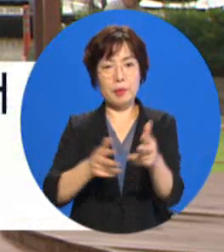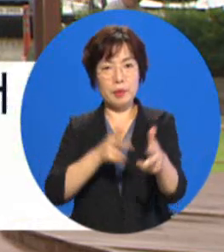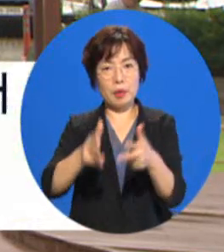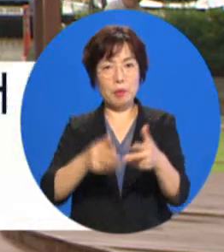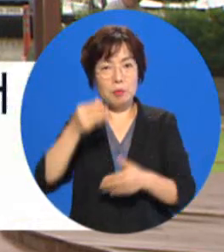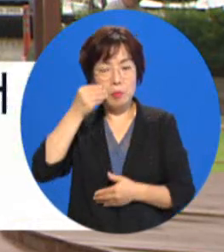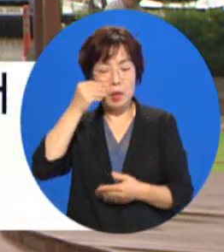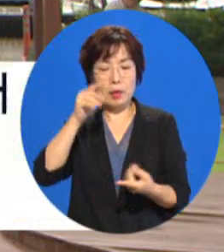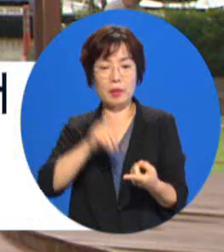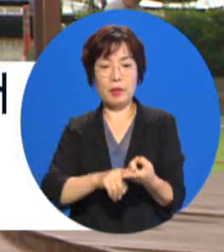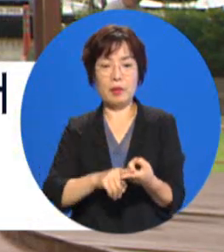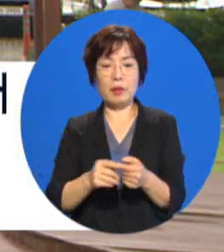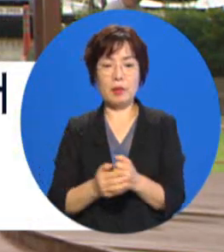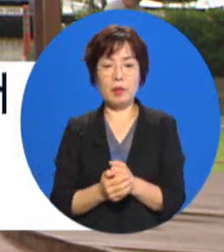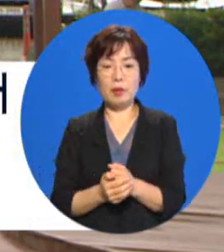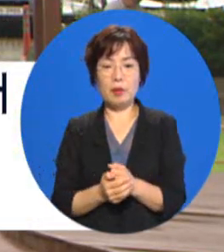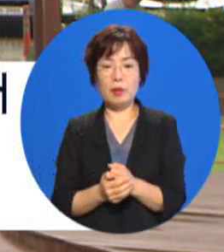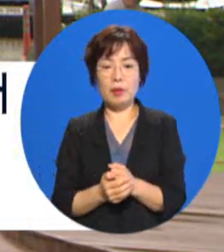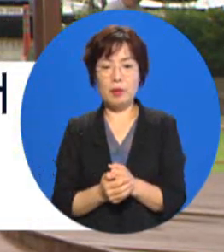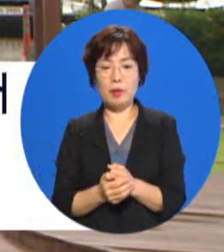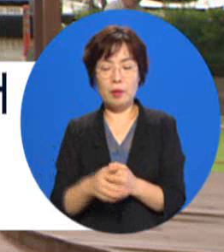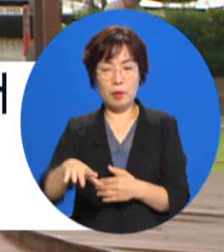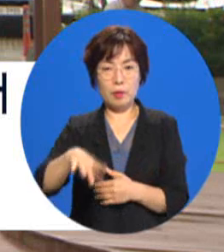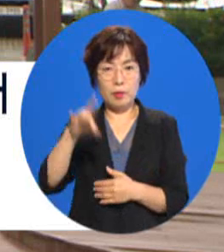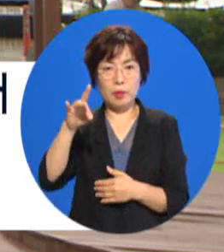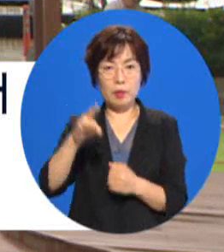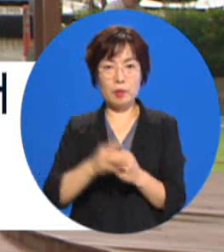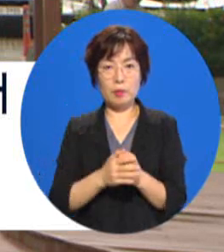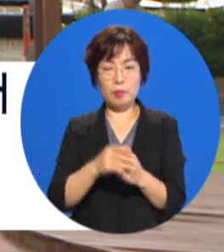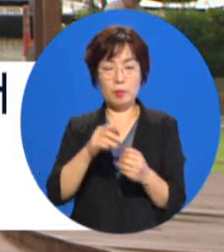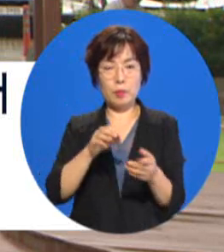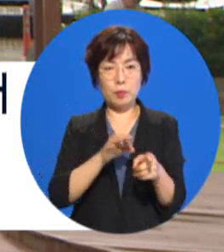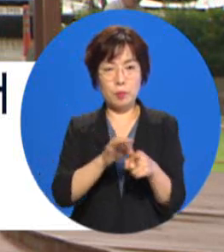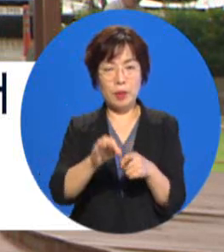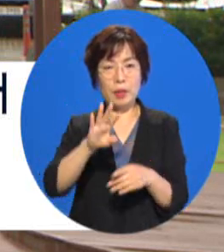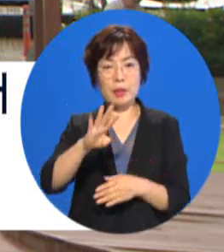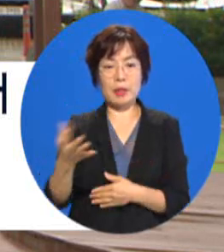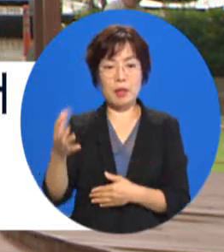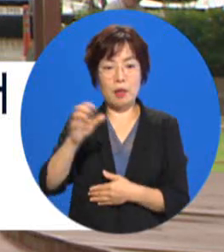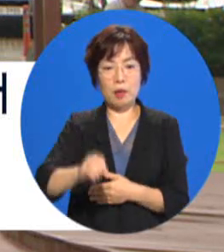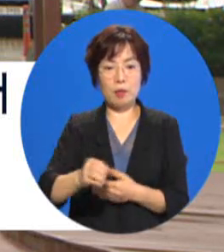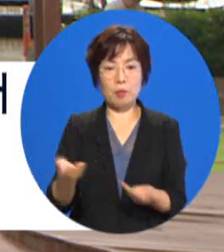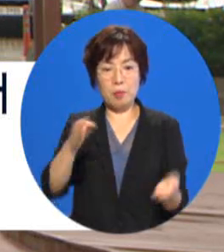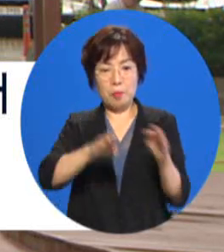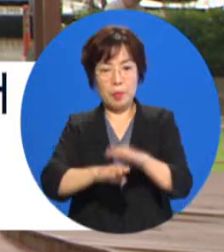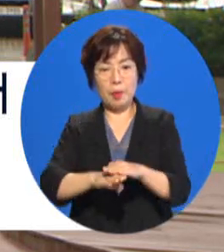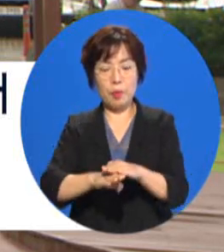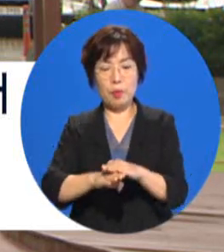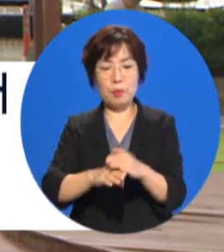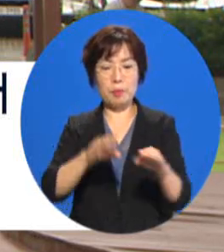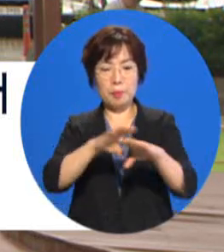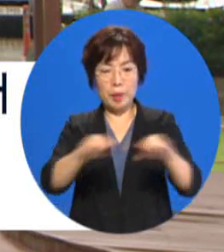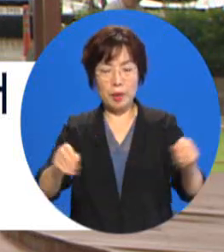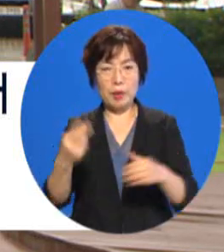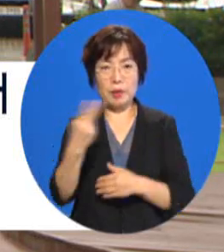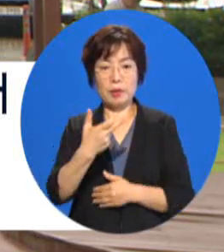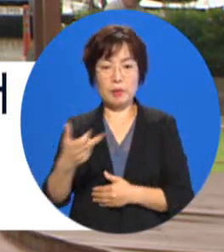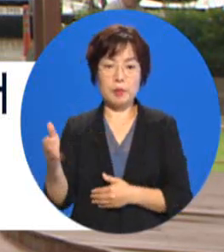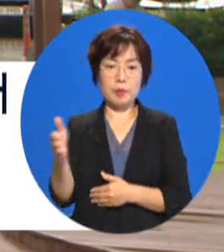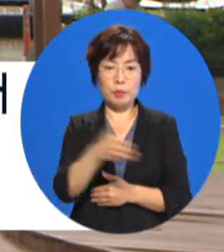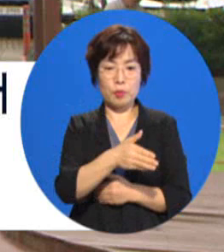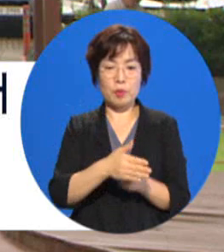표류했던 것을 그 초기에 비용 4억 정도 됐을 때 매몰 처리하라고